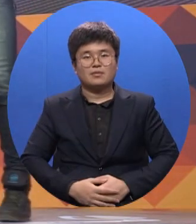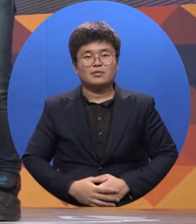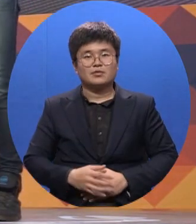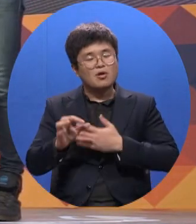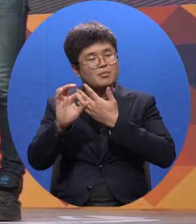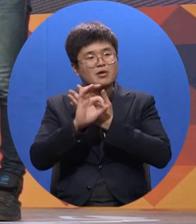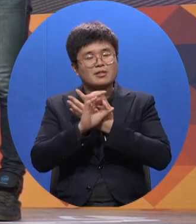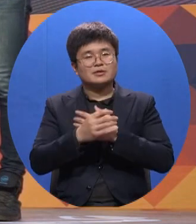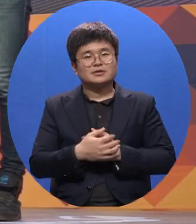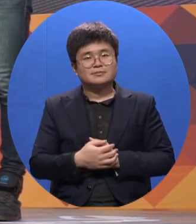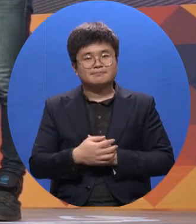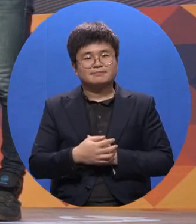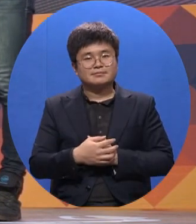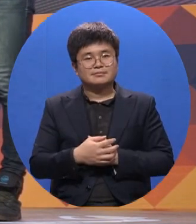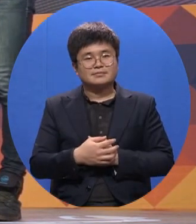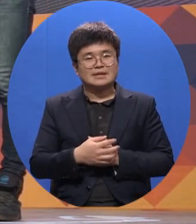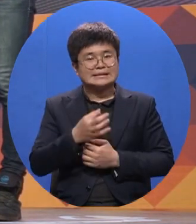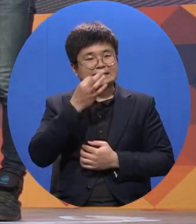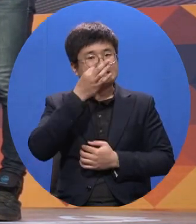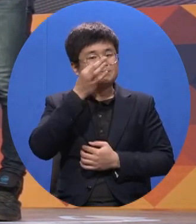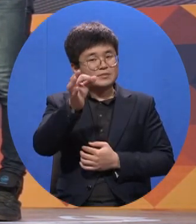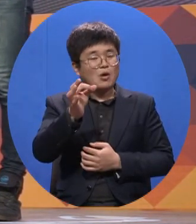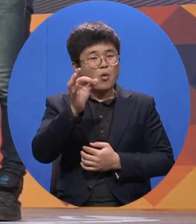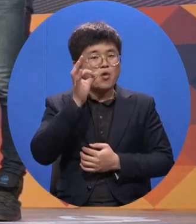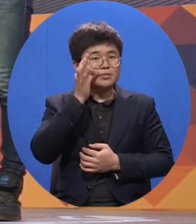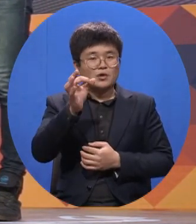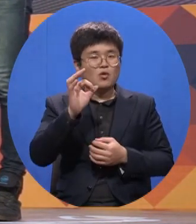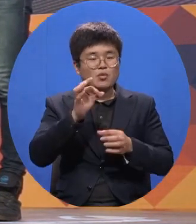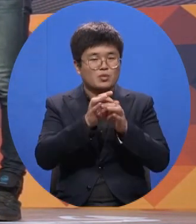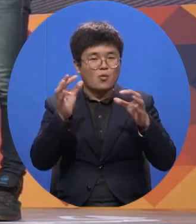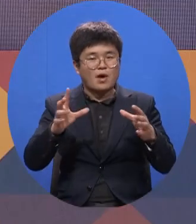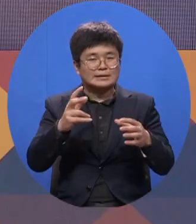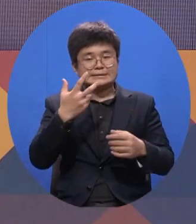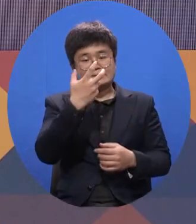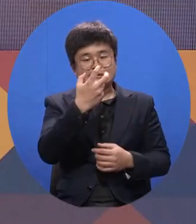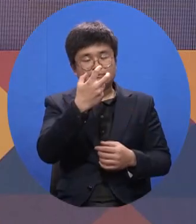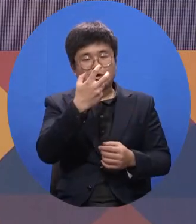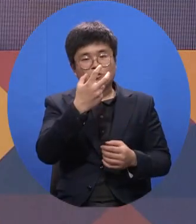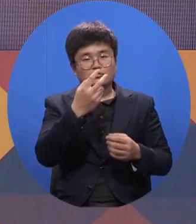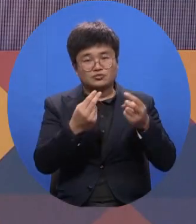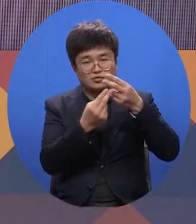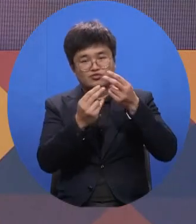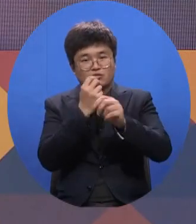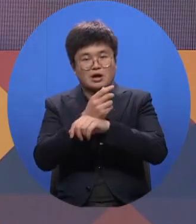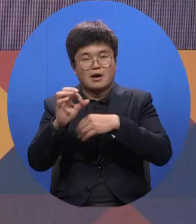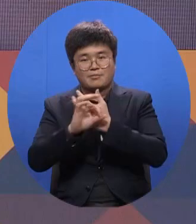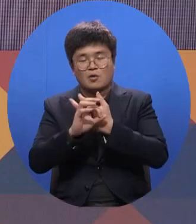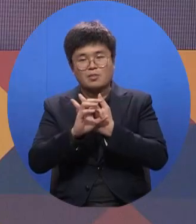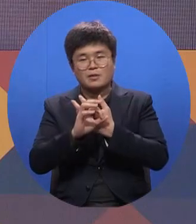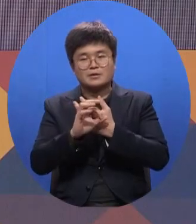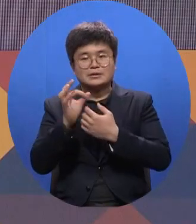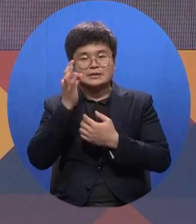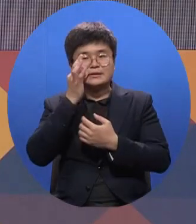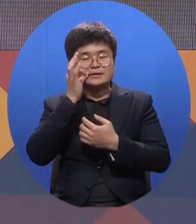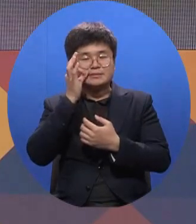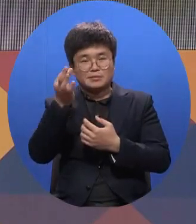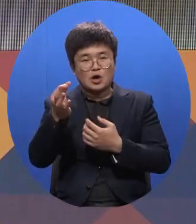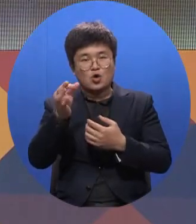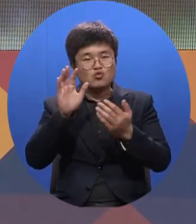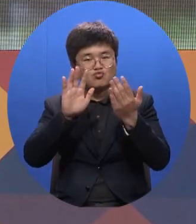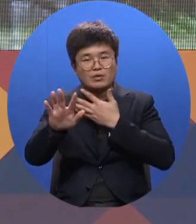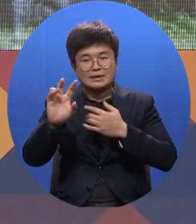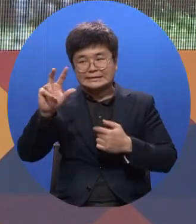그럼 0 10개월 동안 7 10만원씩 적금 하며 쉽게 월 후에 지만 집에만 아니잖아요 아